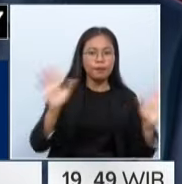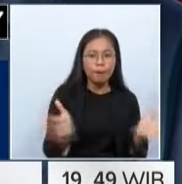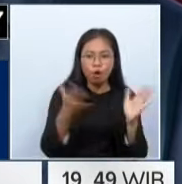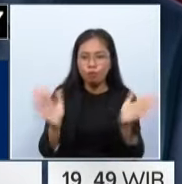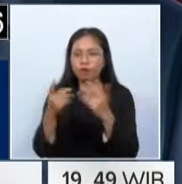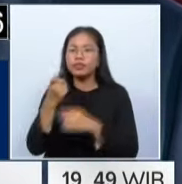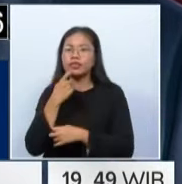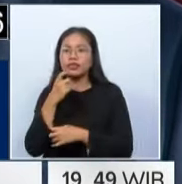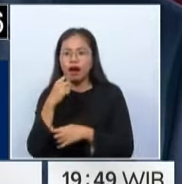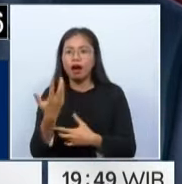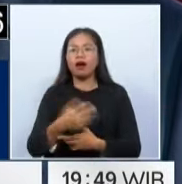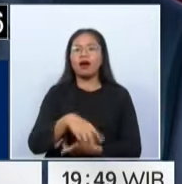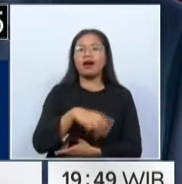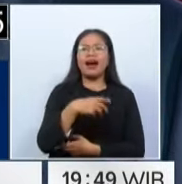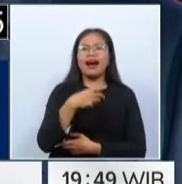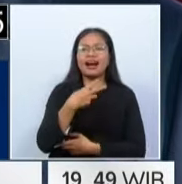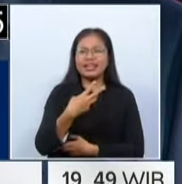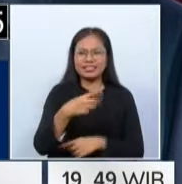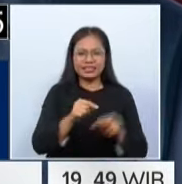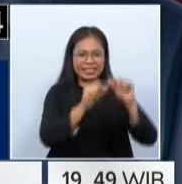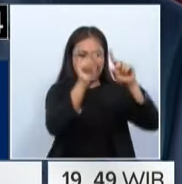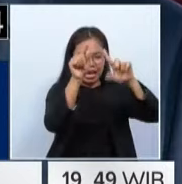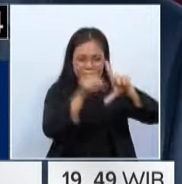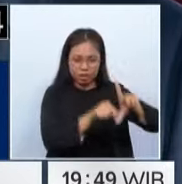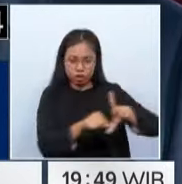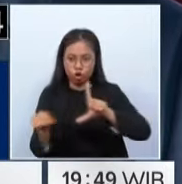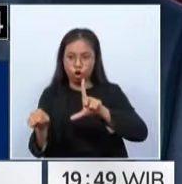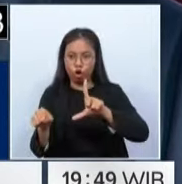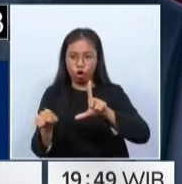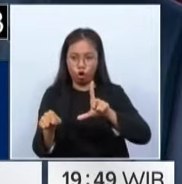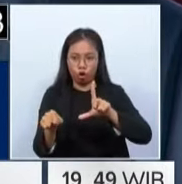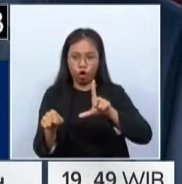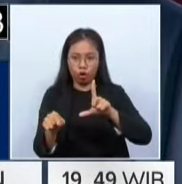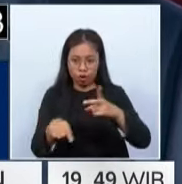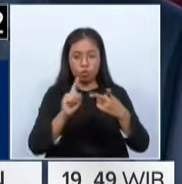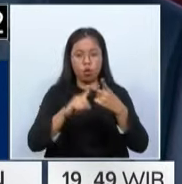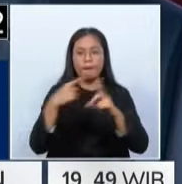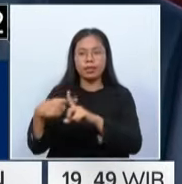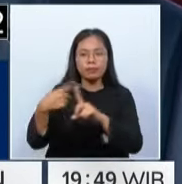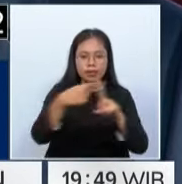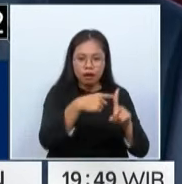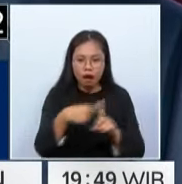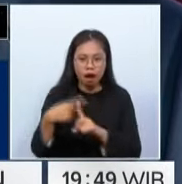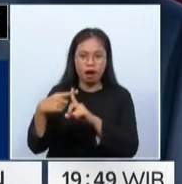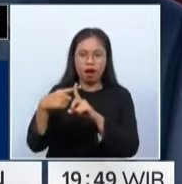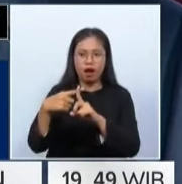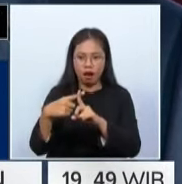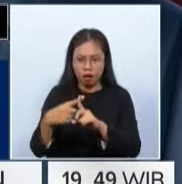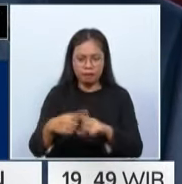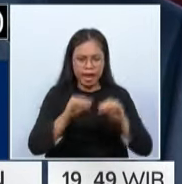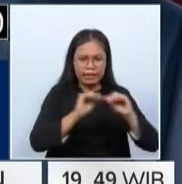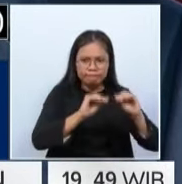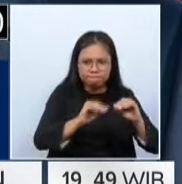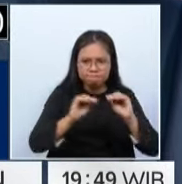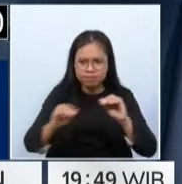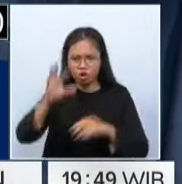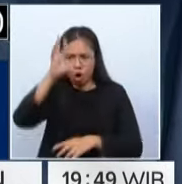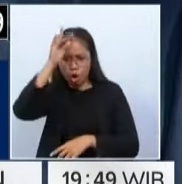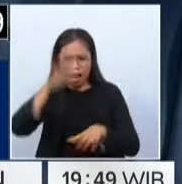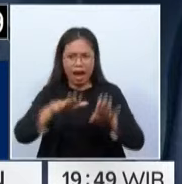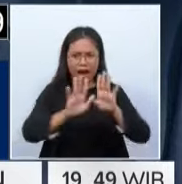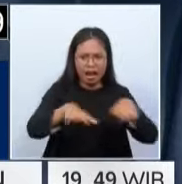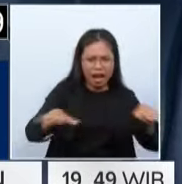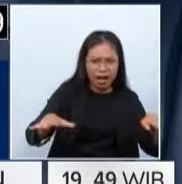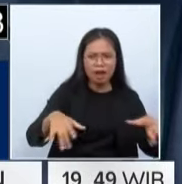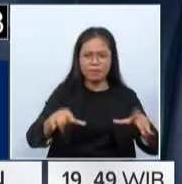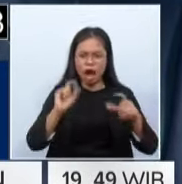menyiapkan putra-putri kita terbaik untuk menguasai teknologi untuk menguasai sains untuk